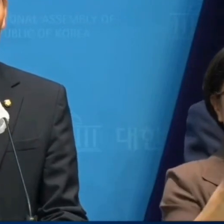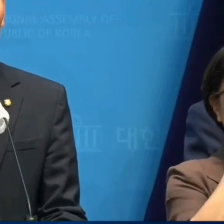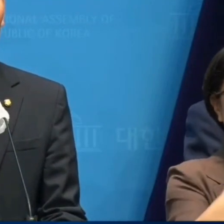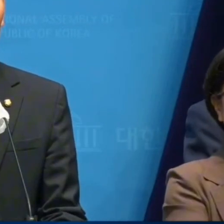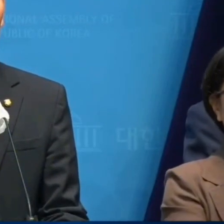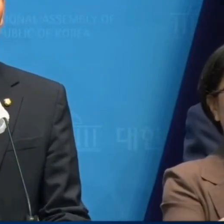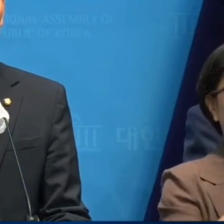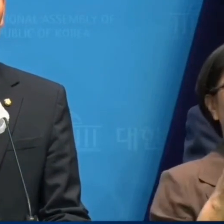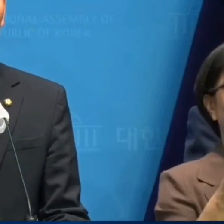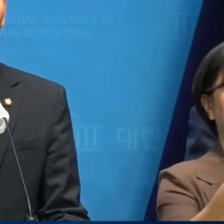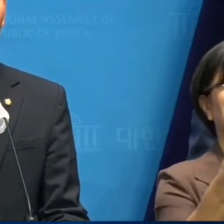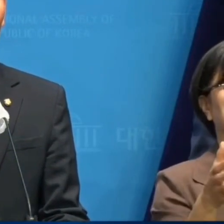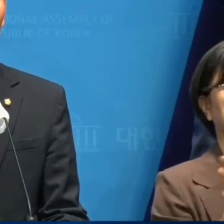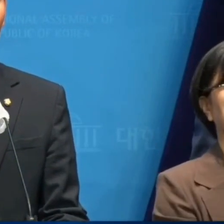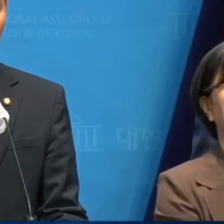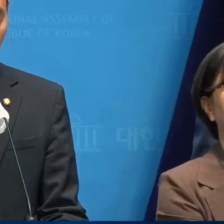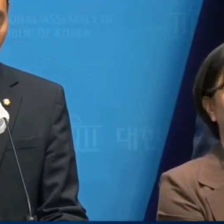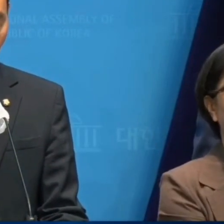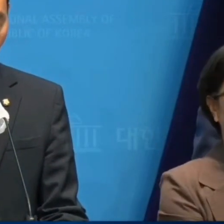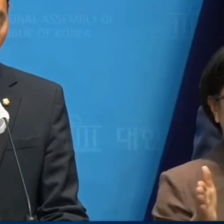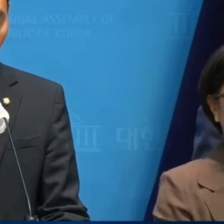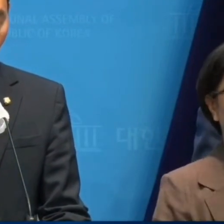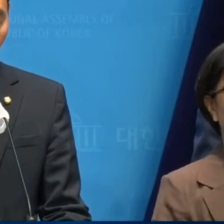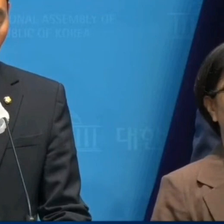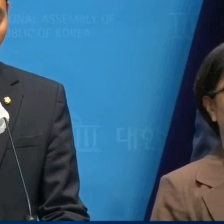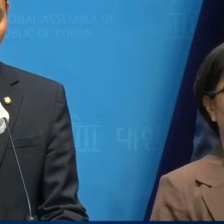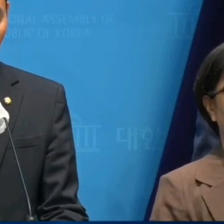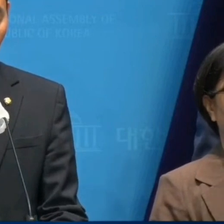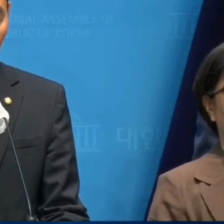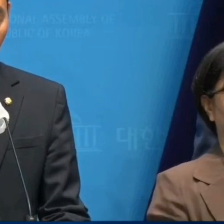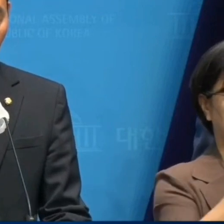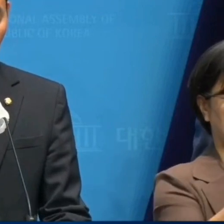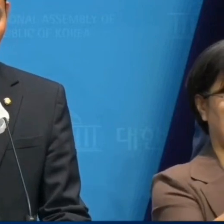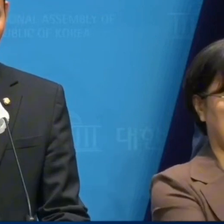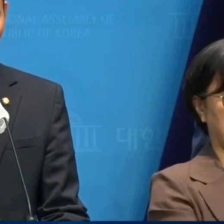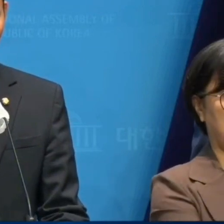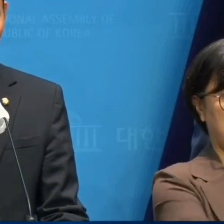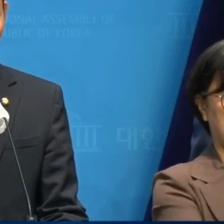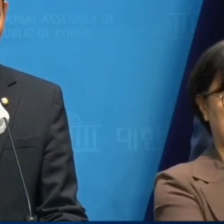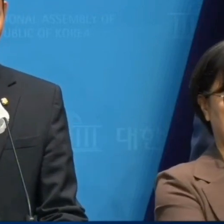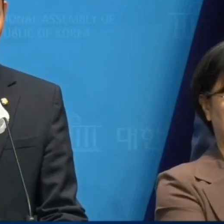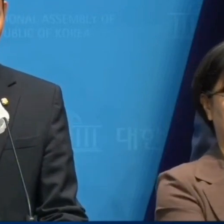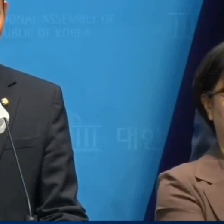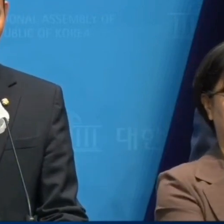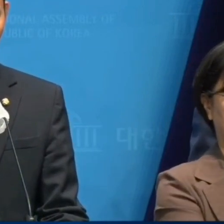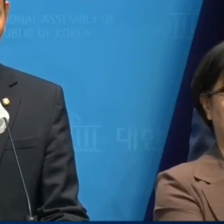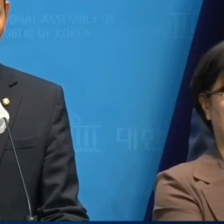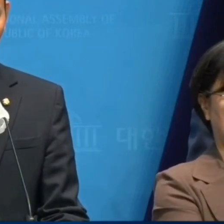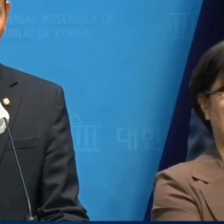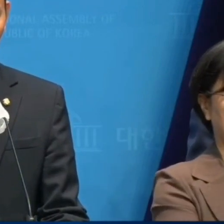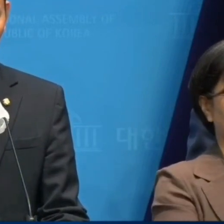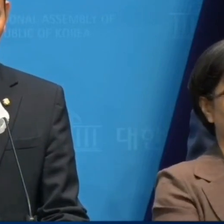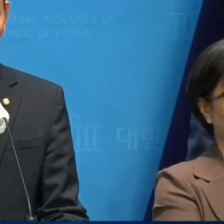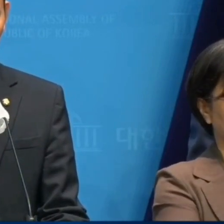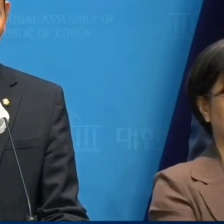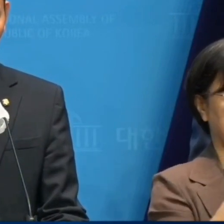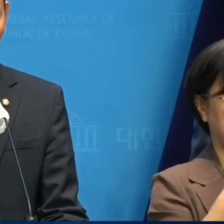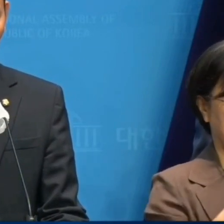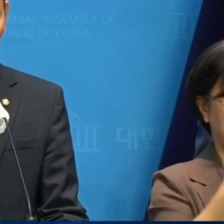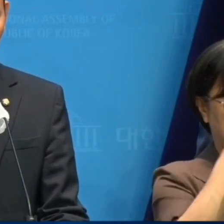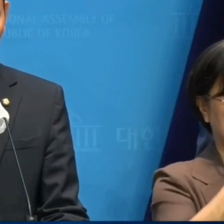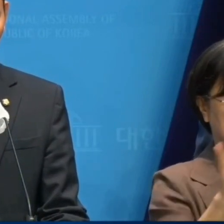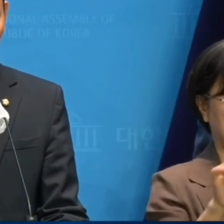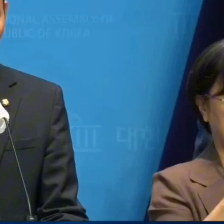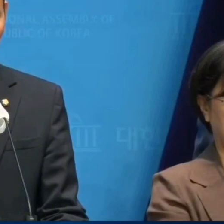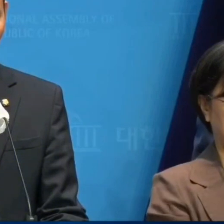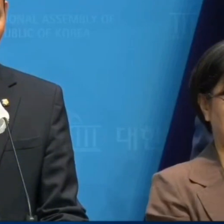범죄 대응 TF를 출범합니다. 민주당은 지난 9월 16일 비상의총에서 불법을 저지른 검사에